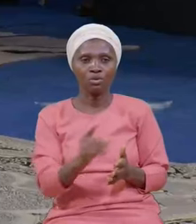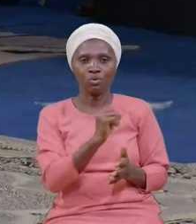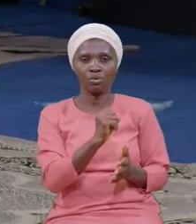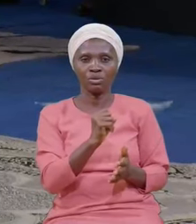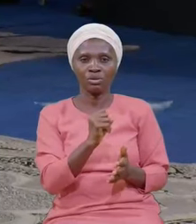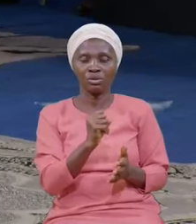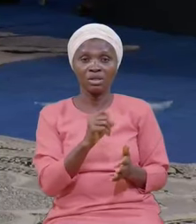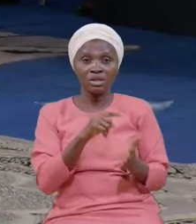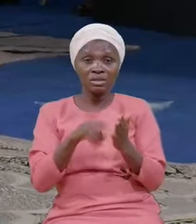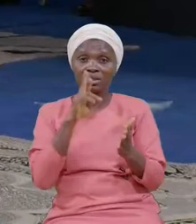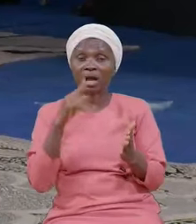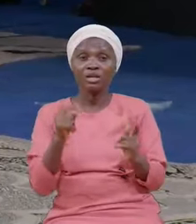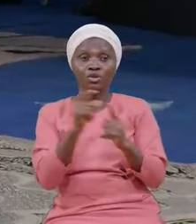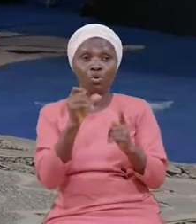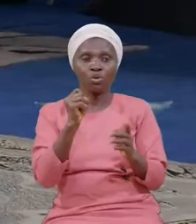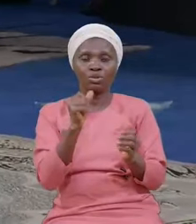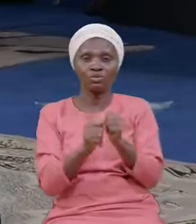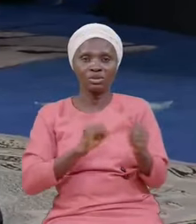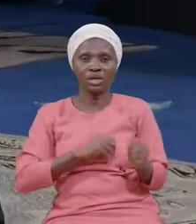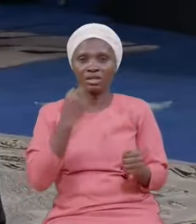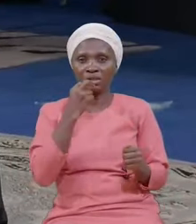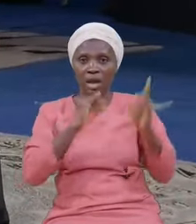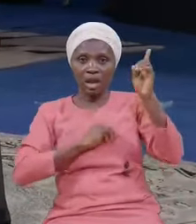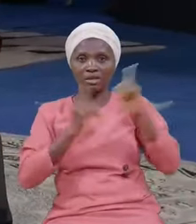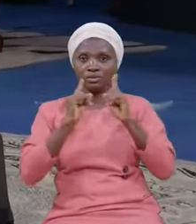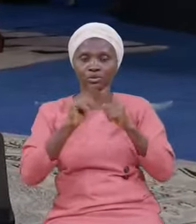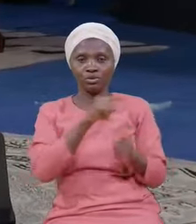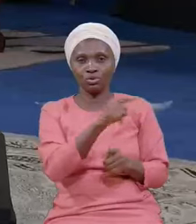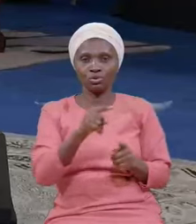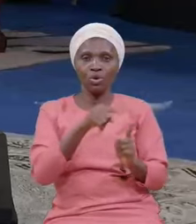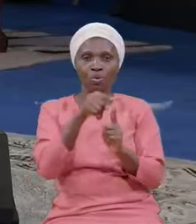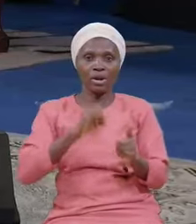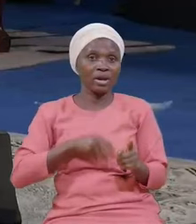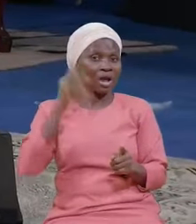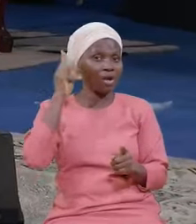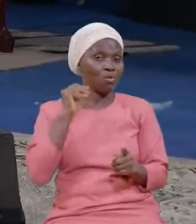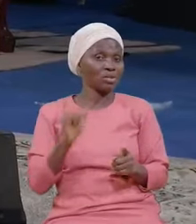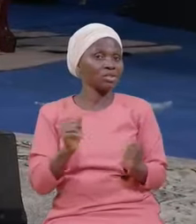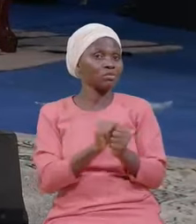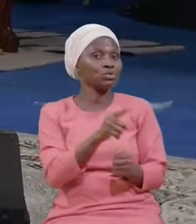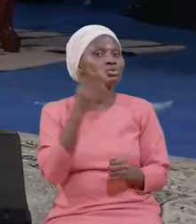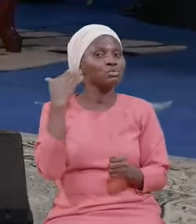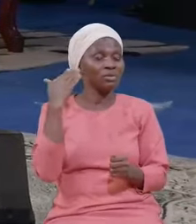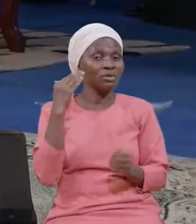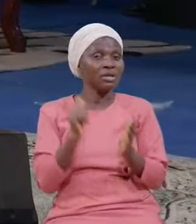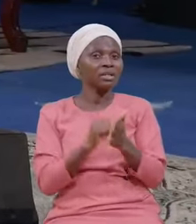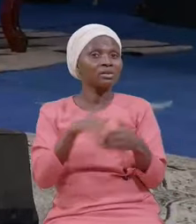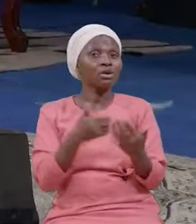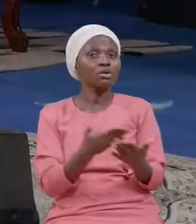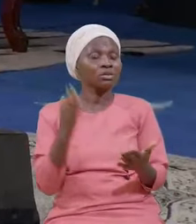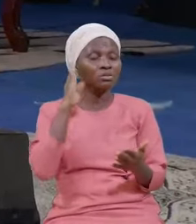disais lorsque j'étais encore avec vous, qu'il fallait que